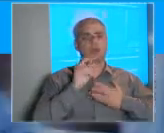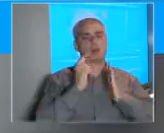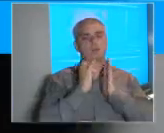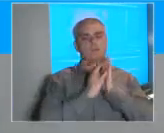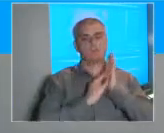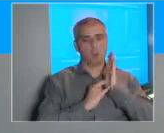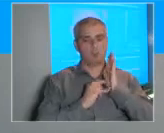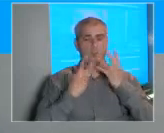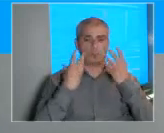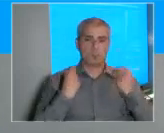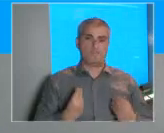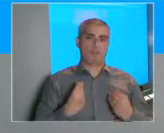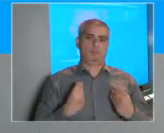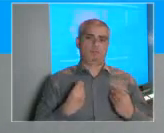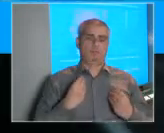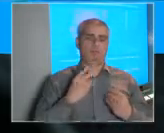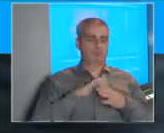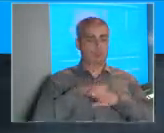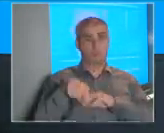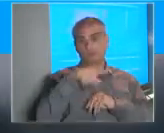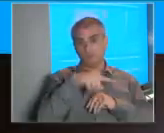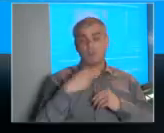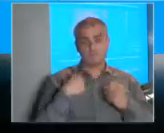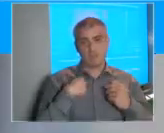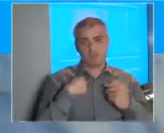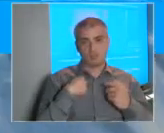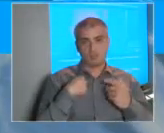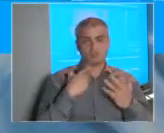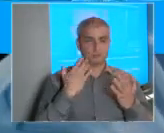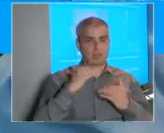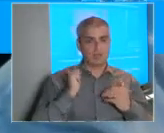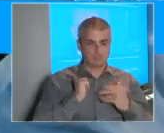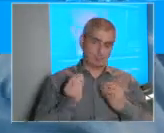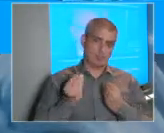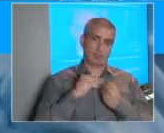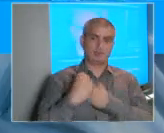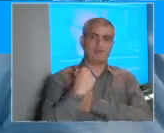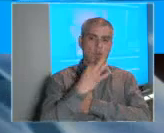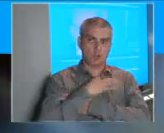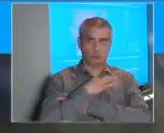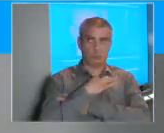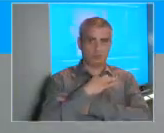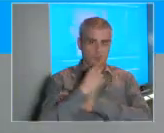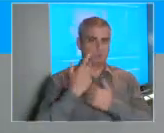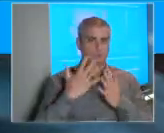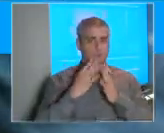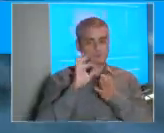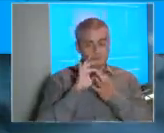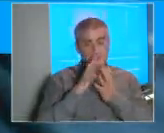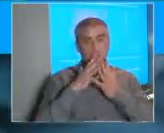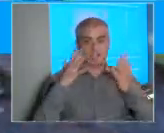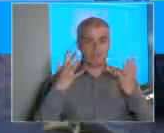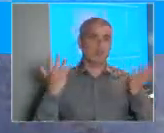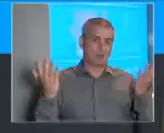מחוקקים טובה שתשפיע עליה, ואנחנו מגלי צהל נבוא ונוסיף את כוחנו הדל, הגדול, כל אחד ייקח